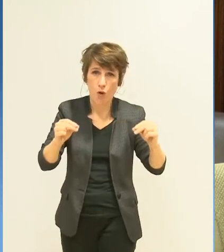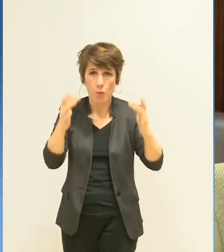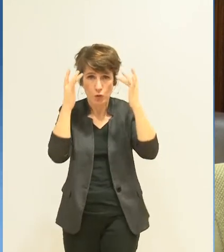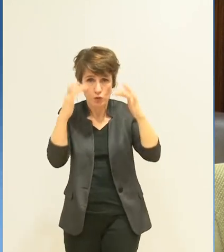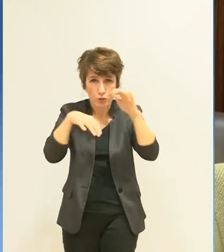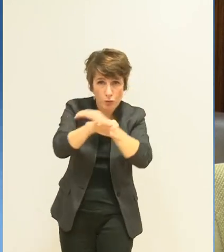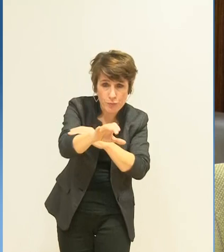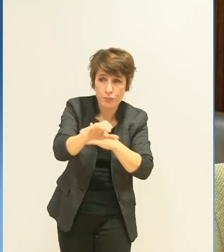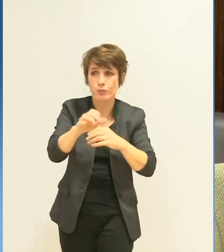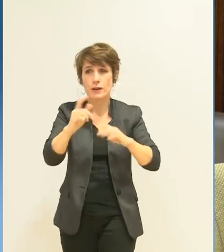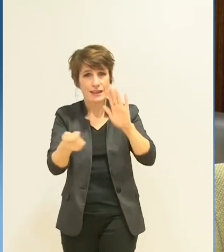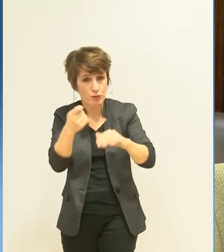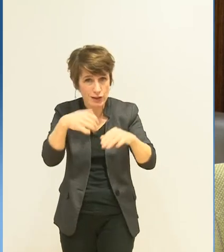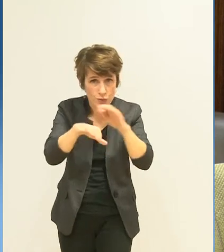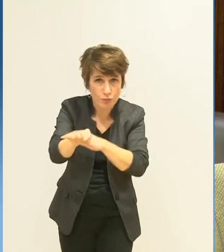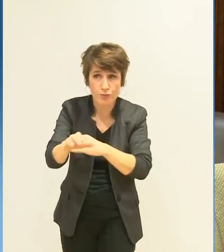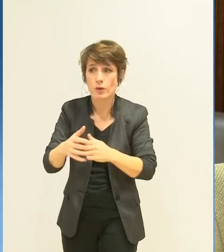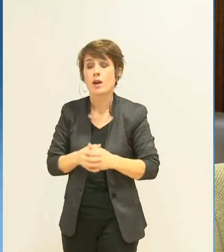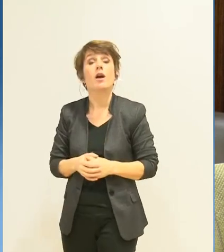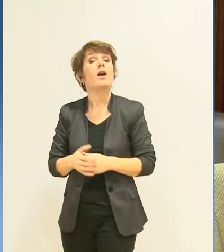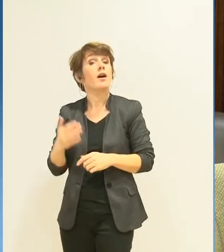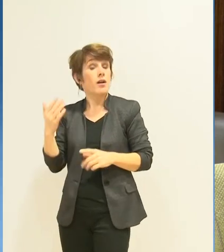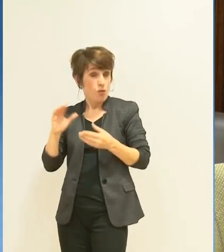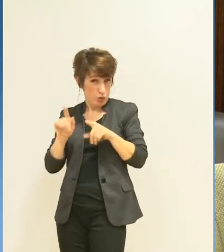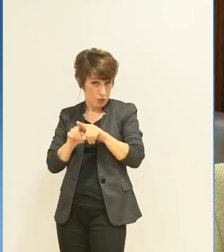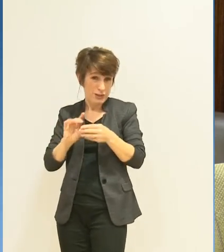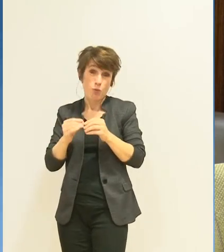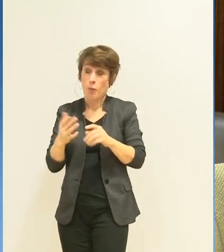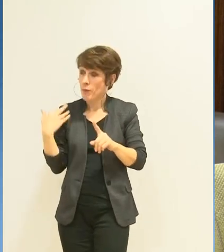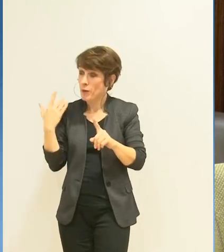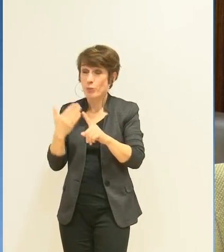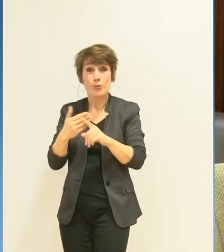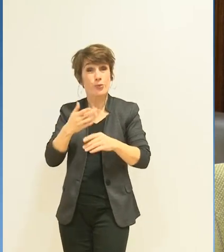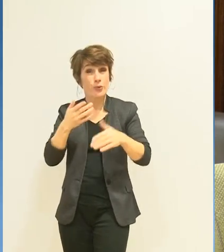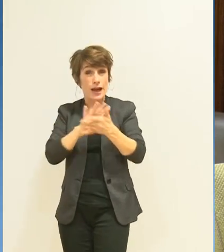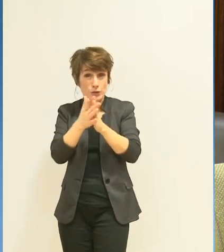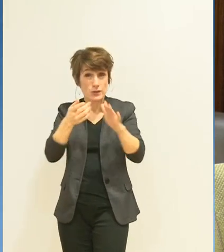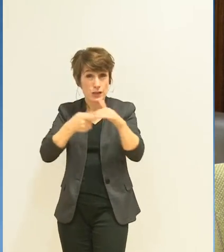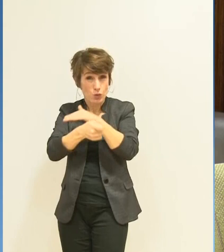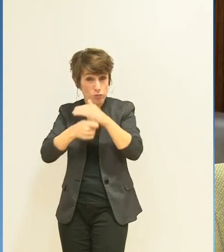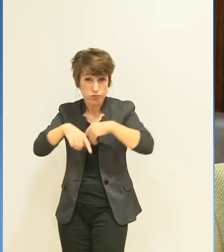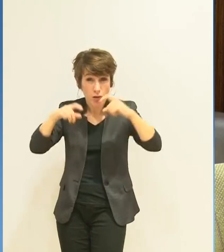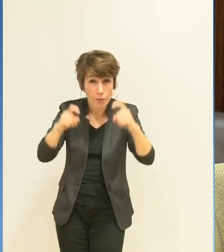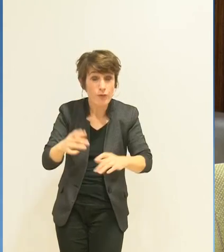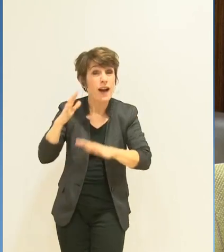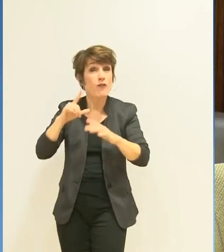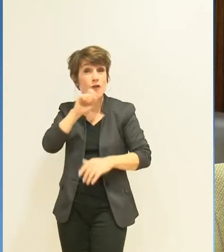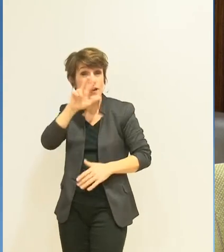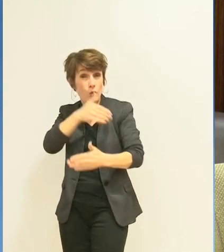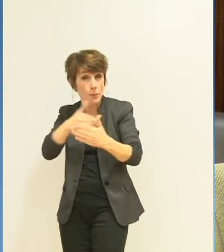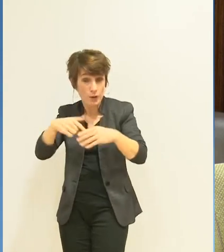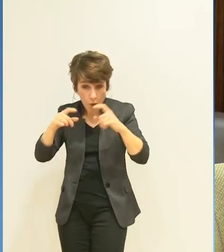des subventions aux associations nous sommes passés de 23 5 millions d'euros en 2016 à 17,8 en 2019